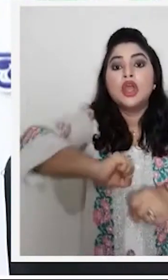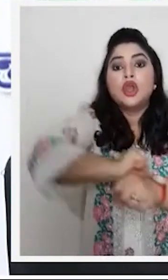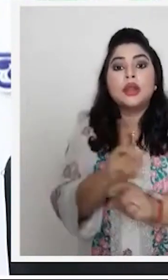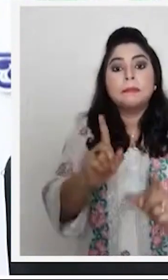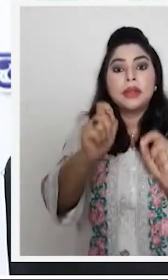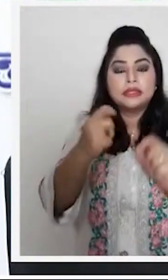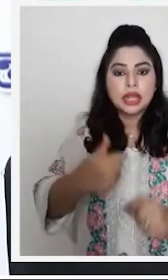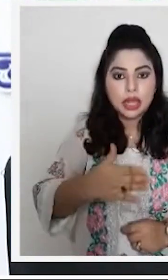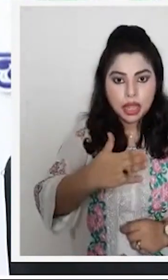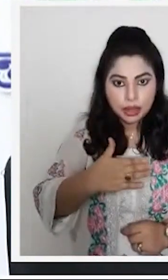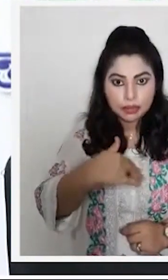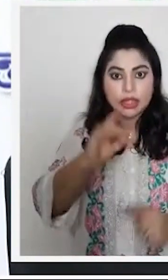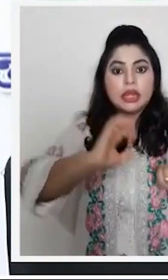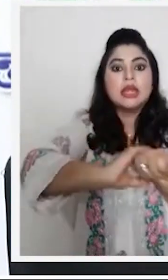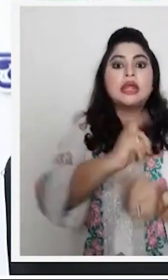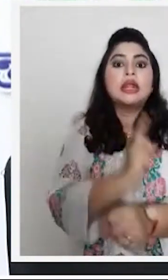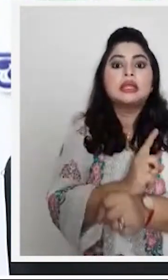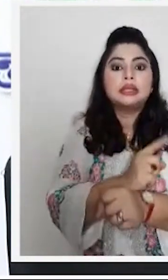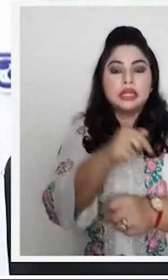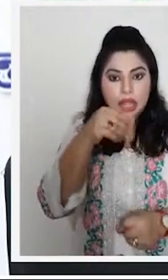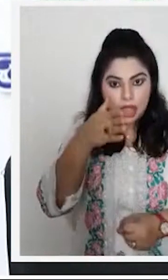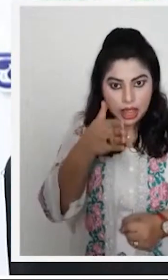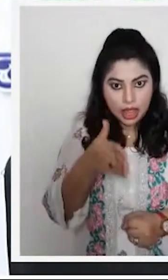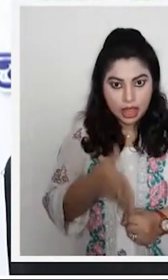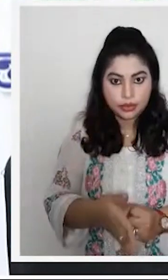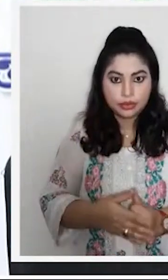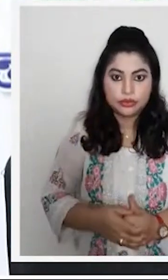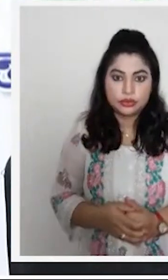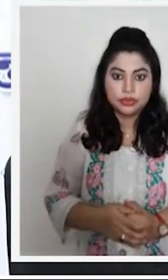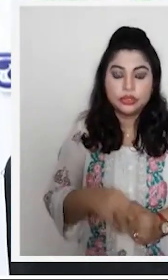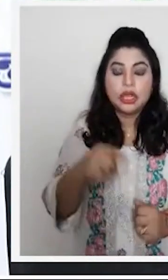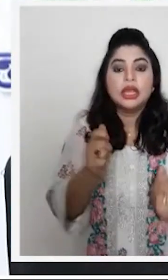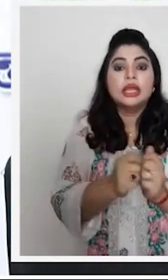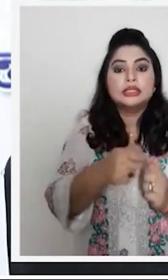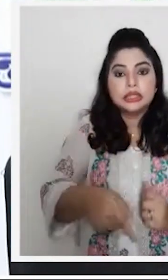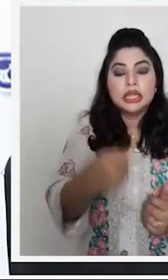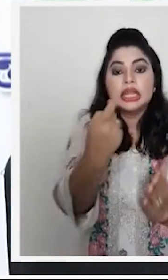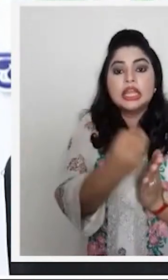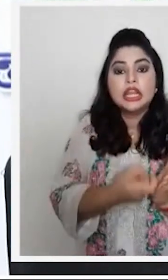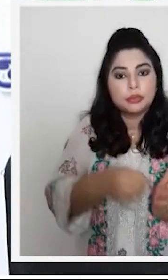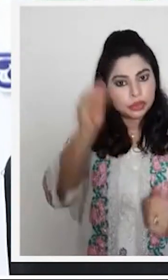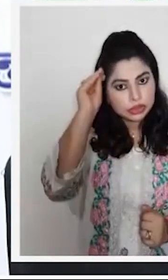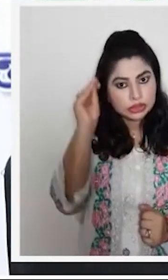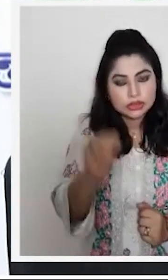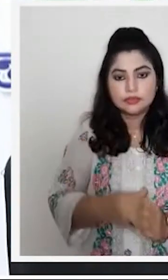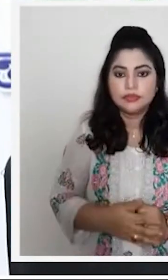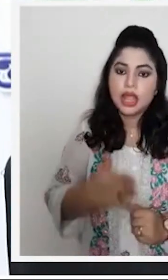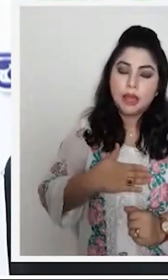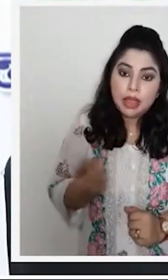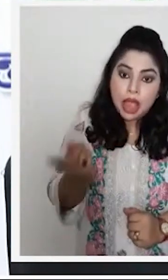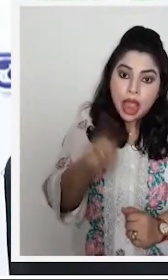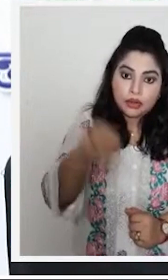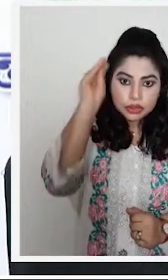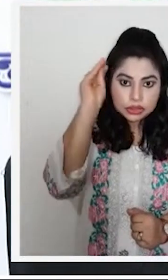হলো আসলে যে তথ্যের জন্য অপেক্ষা করেন, যে পরীক্ষণের জন্য অপেক্ষা করেন, আমি অধ্যাপক নাসিমা সুলতানকে অনুরোধ করব যে তিনি